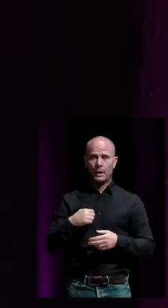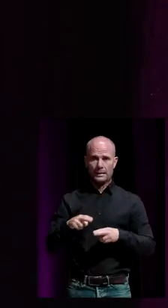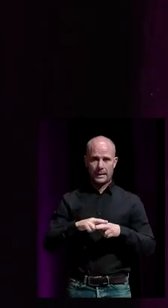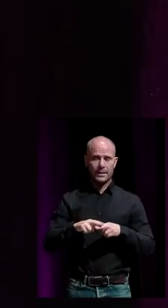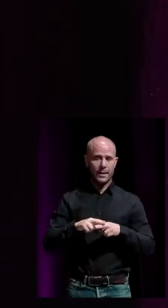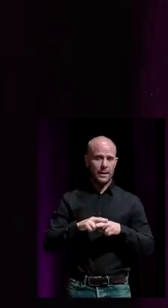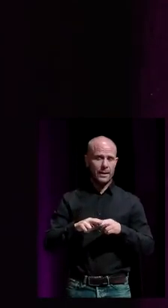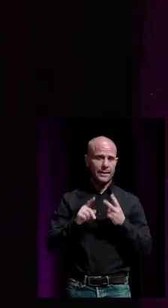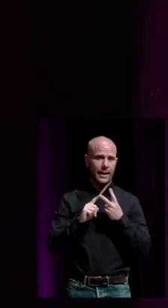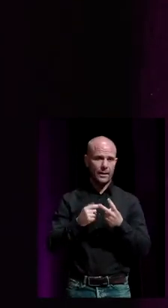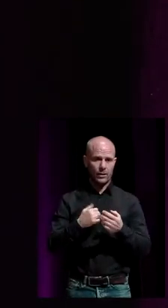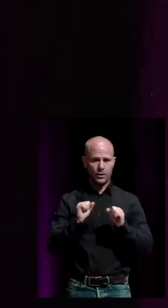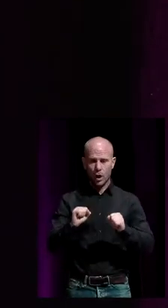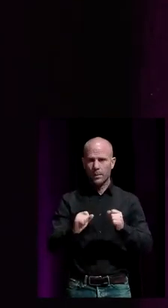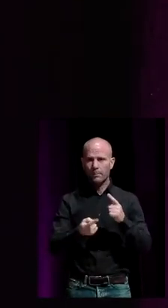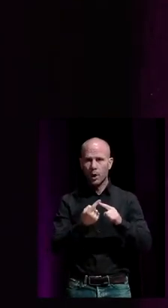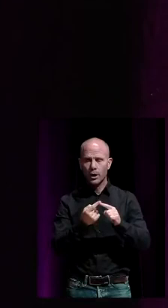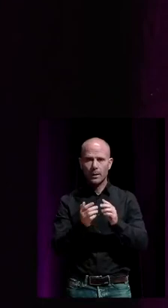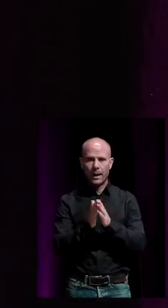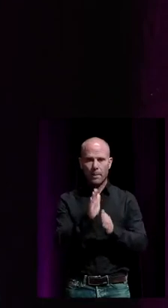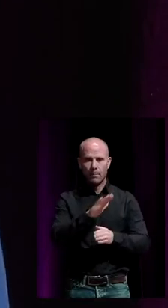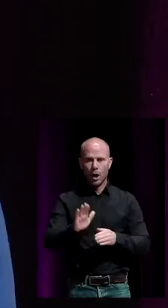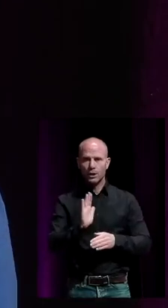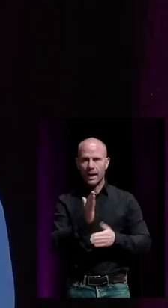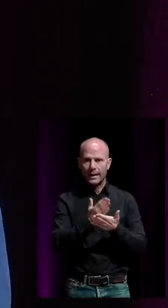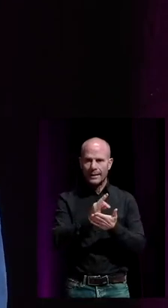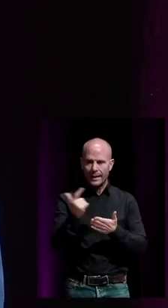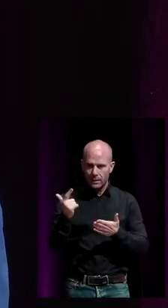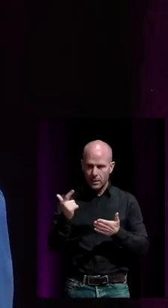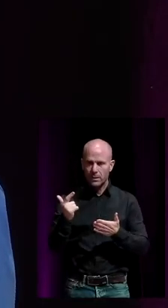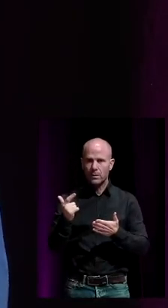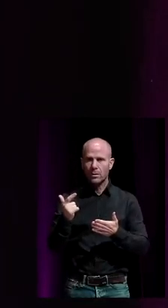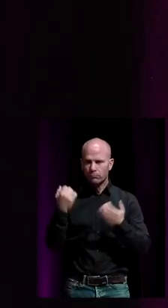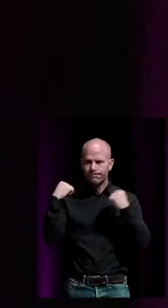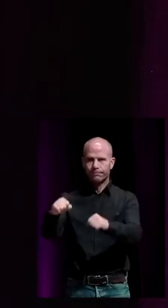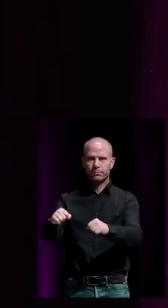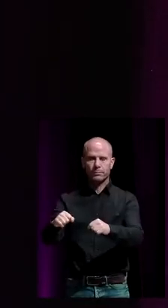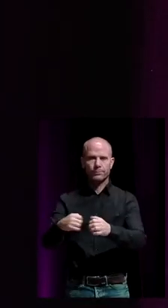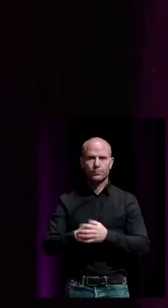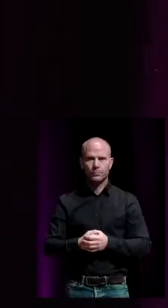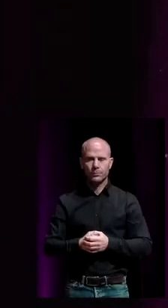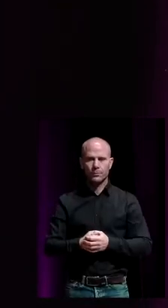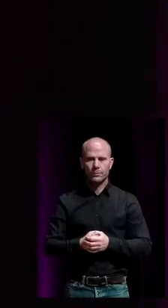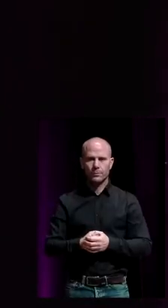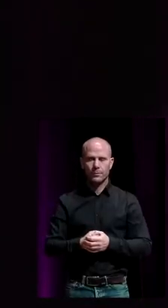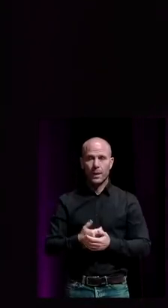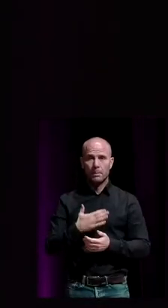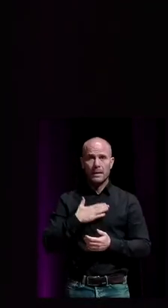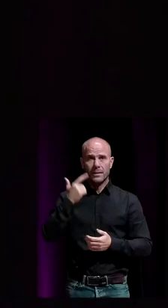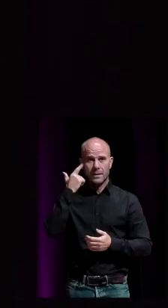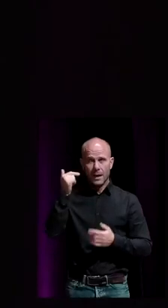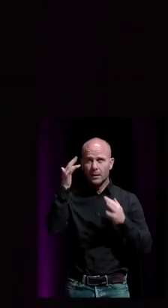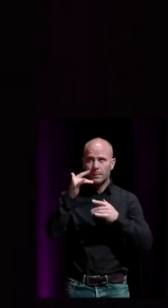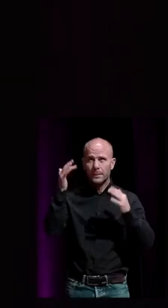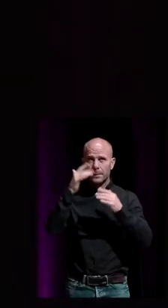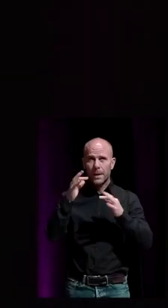att vi ska börja med och barns rättigheter och dra igång det här. Så min tanke som snurrat lite är,